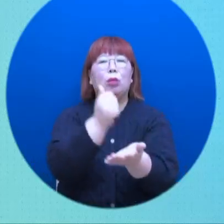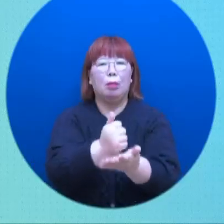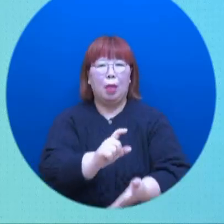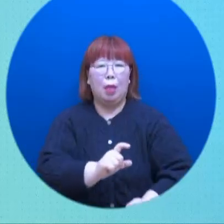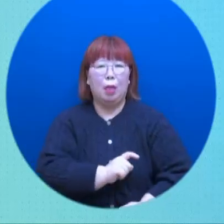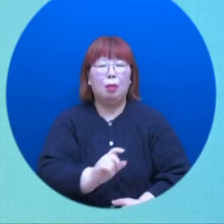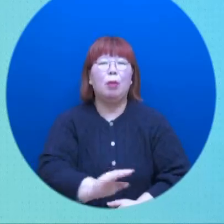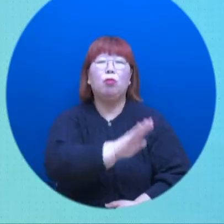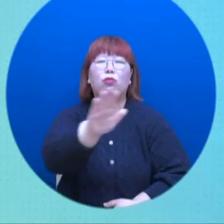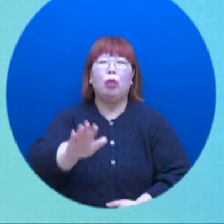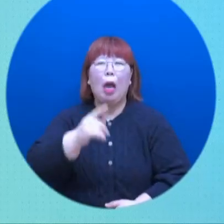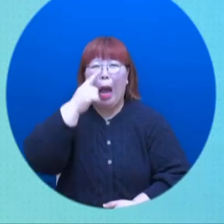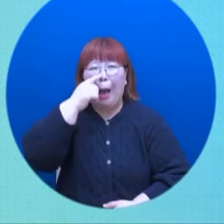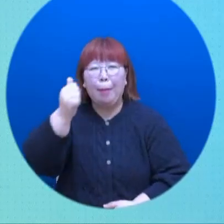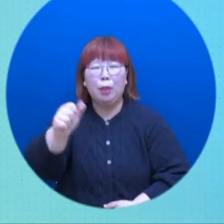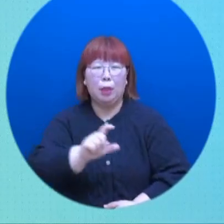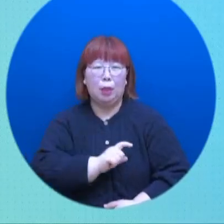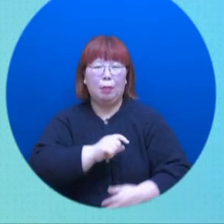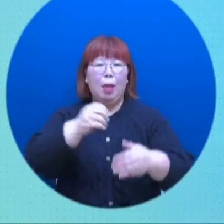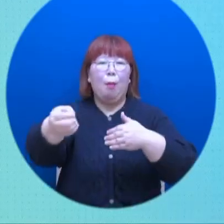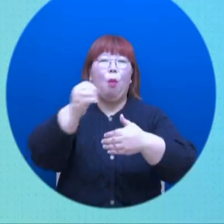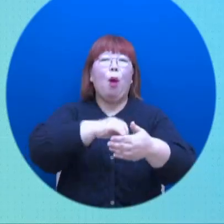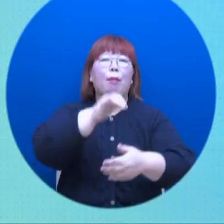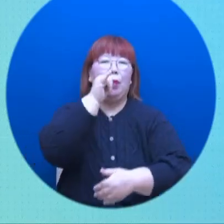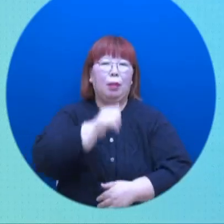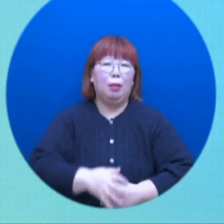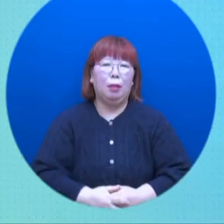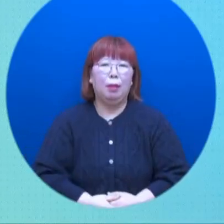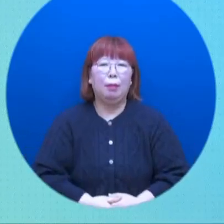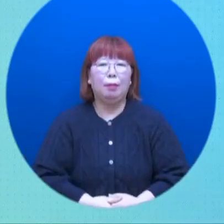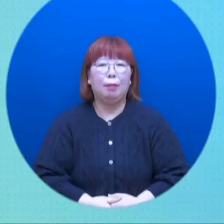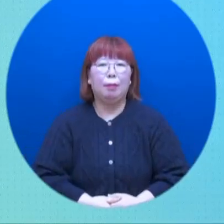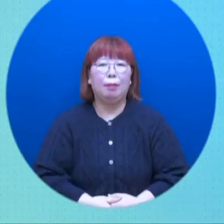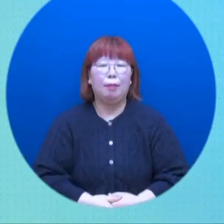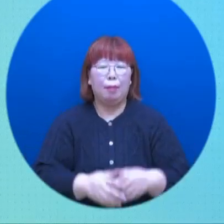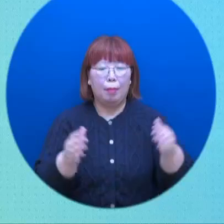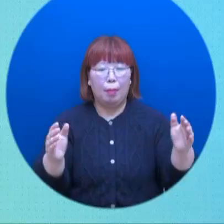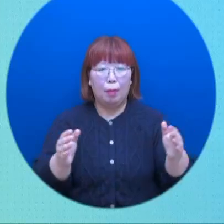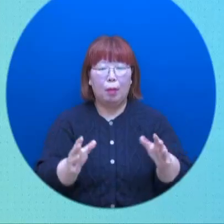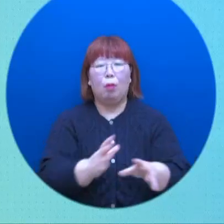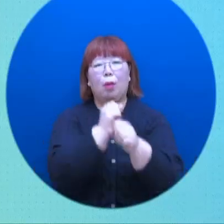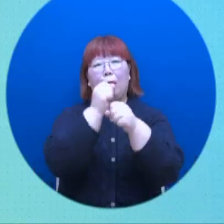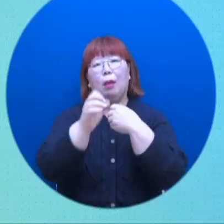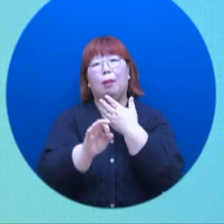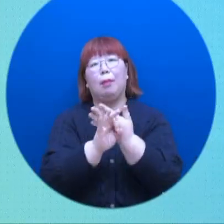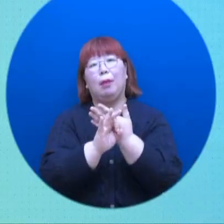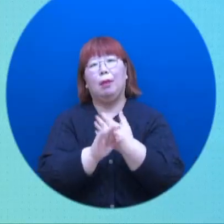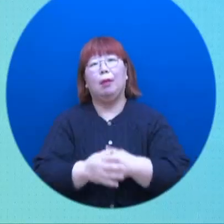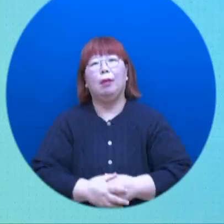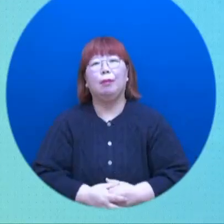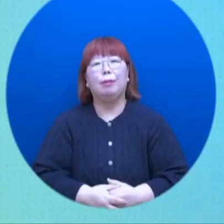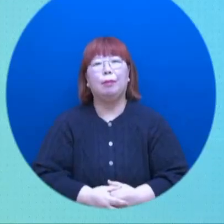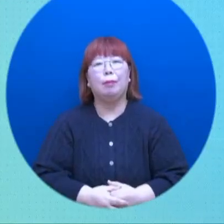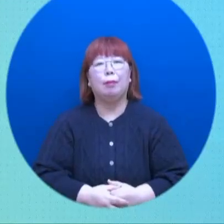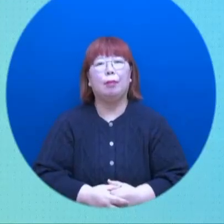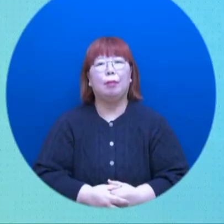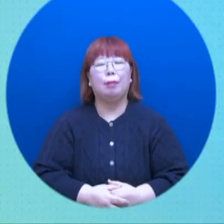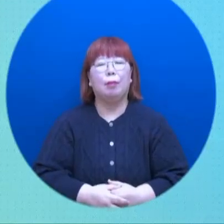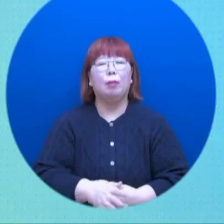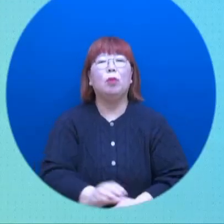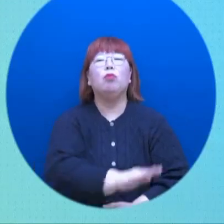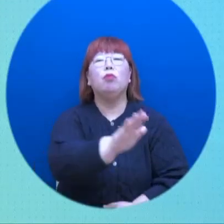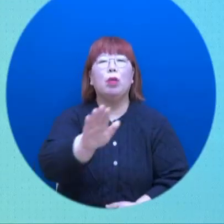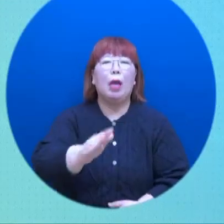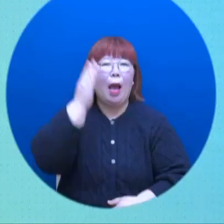아버지라는 그 말에 담겨 있다는 겁니다. 정리해 볼까요? 우리가